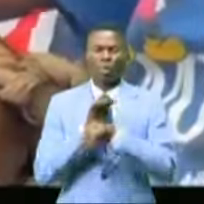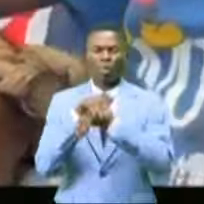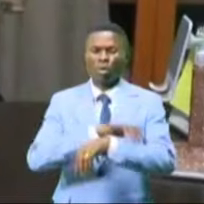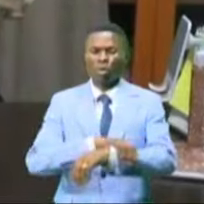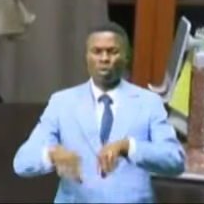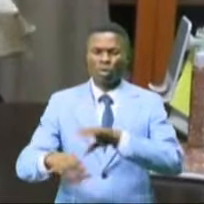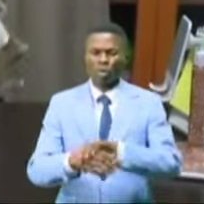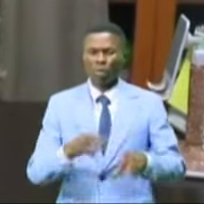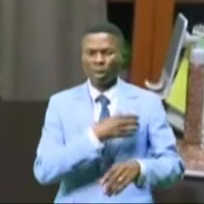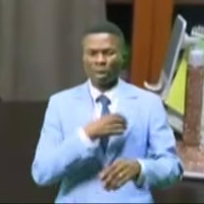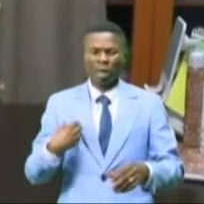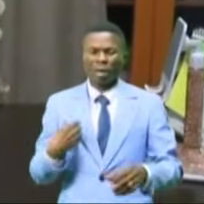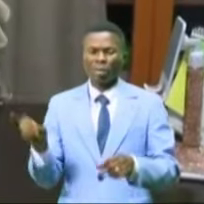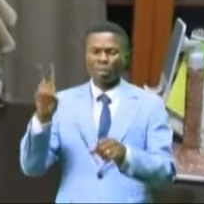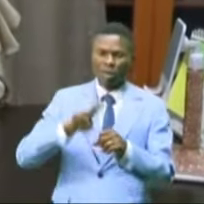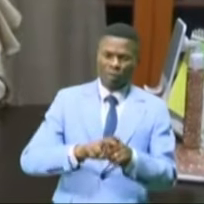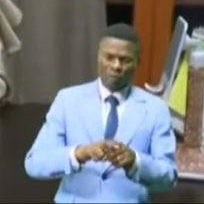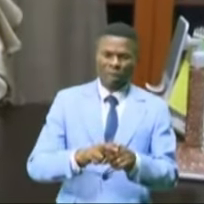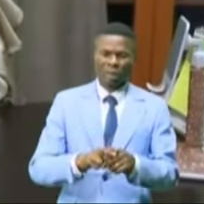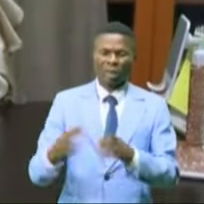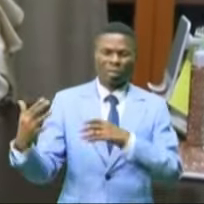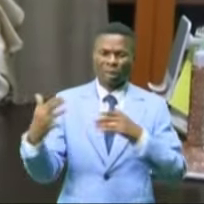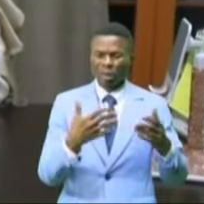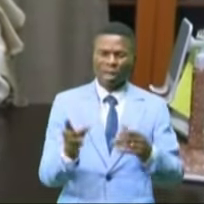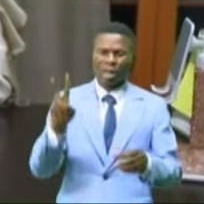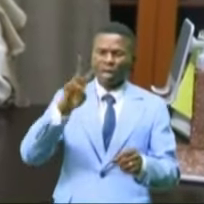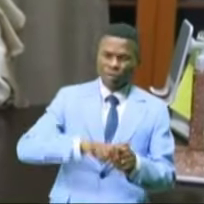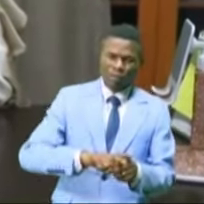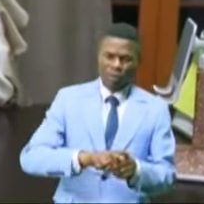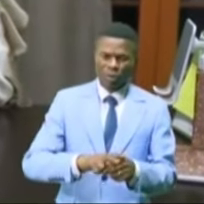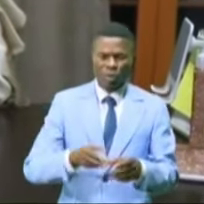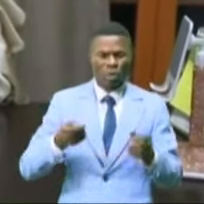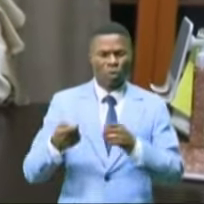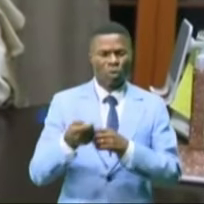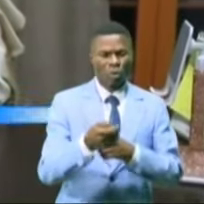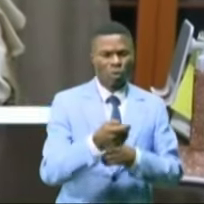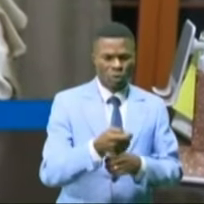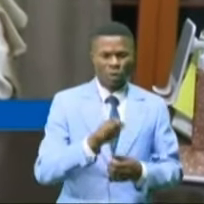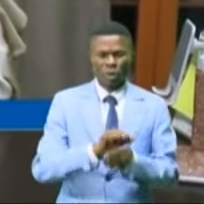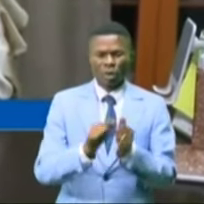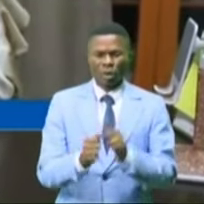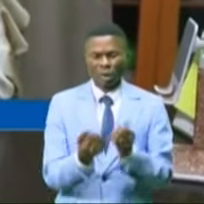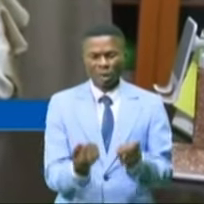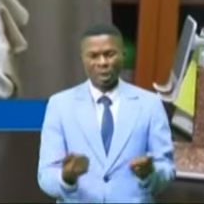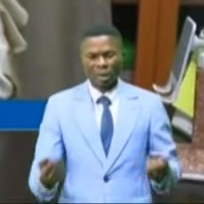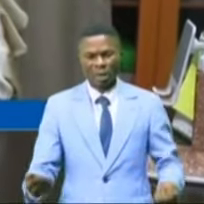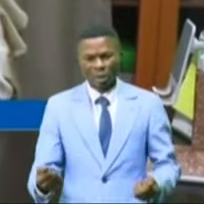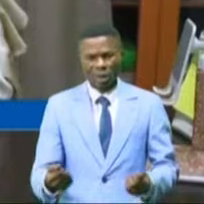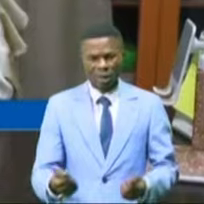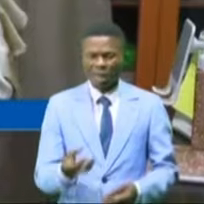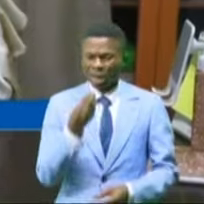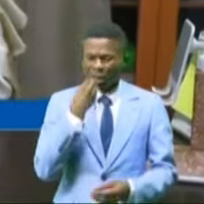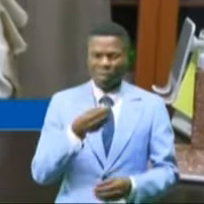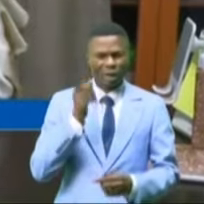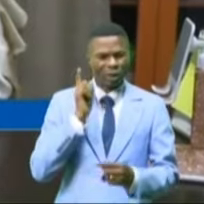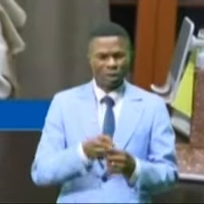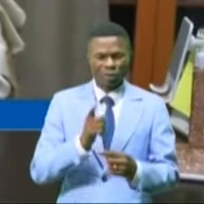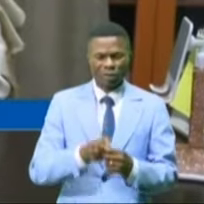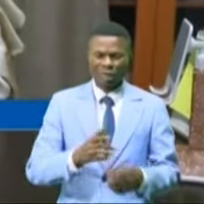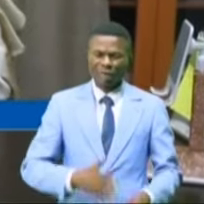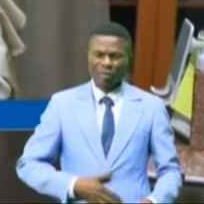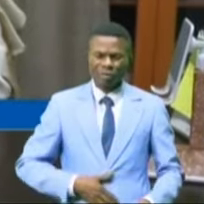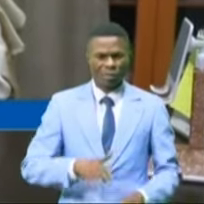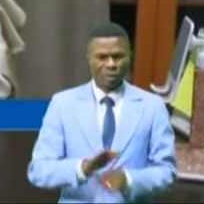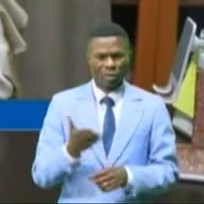du pays. Les femmes sont des victimes par des viols, les femmes sont des victimes aussi de voir les enfants mal nourris et tout ça.